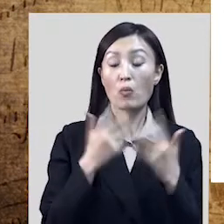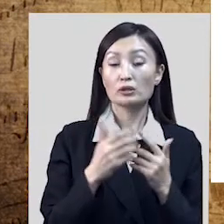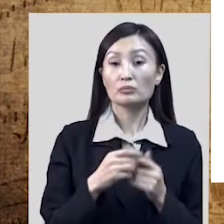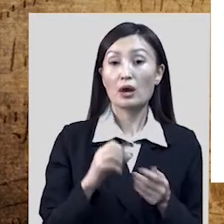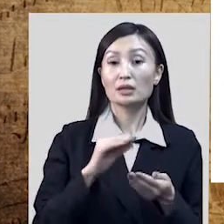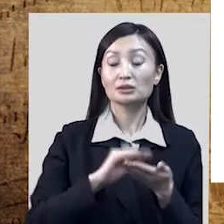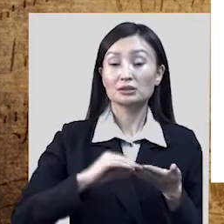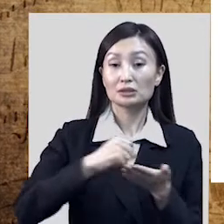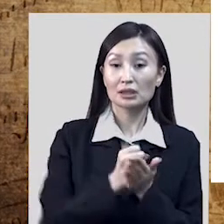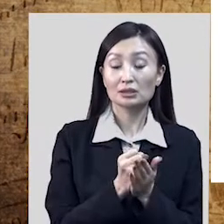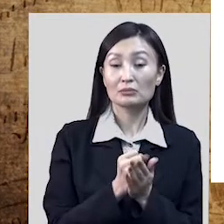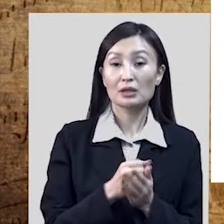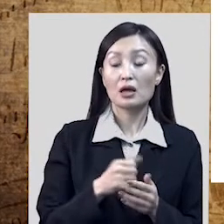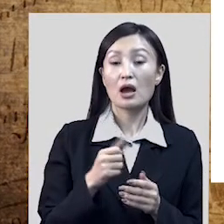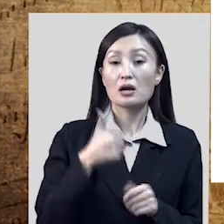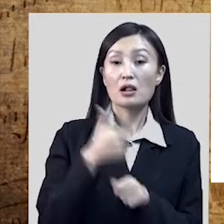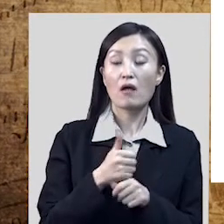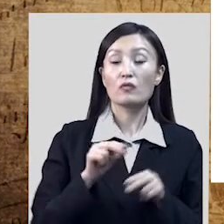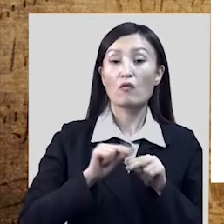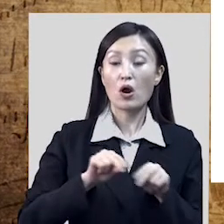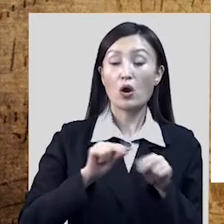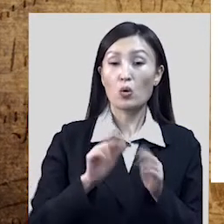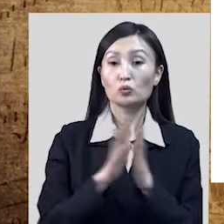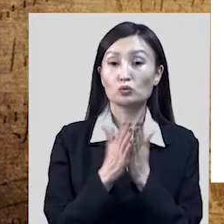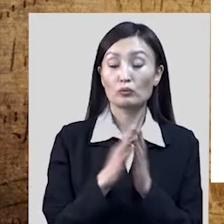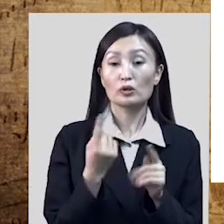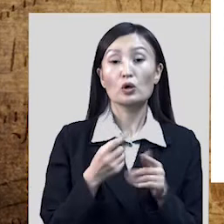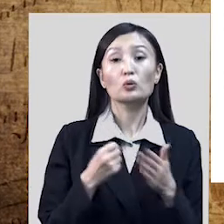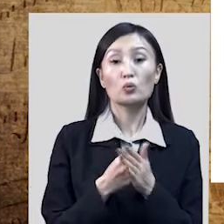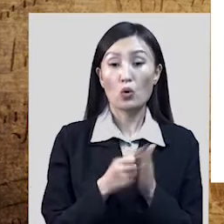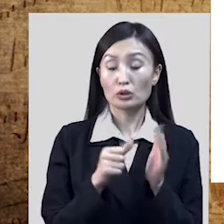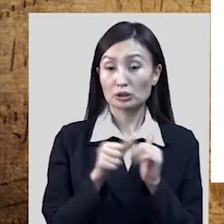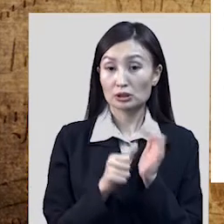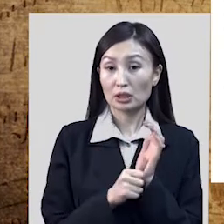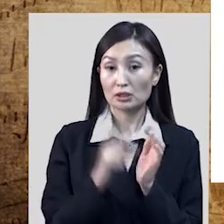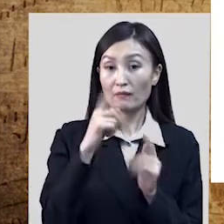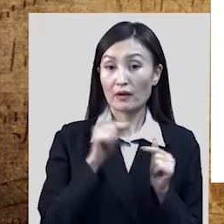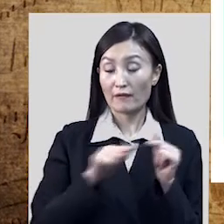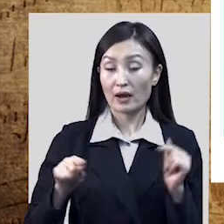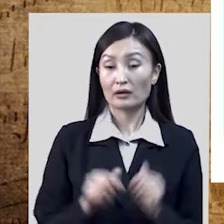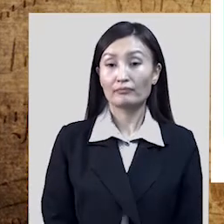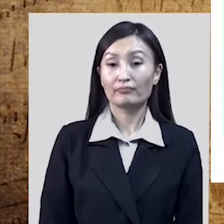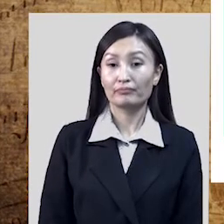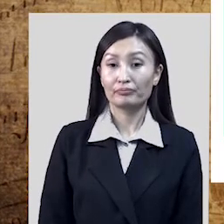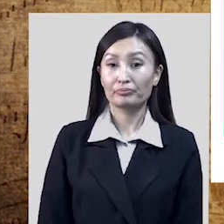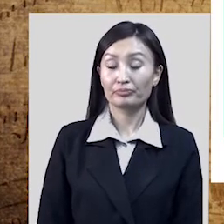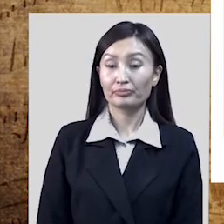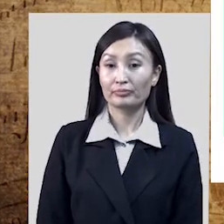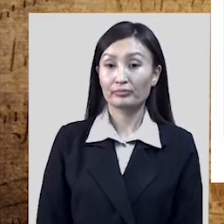закрепилось звание основного учебника в этой области вплоть до 16 века и